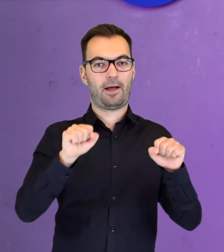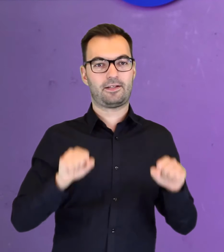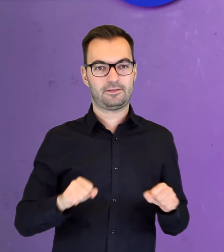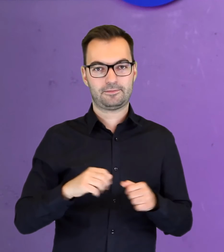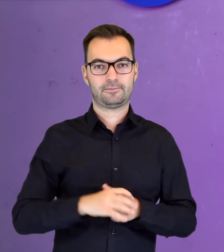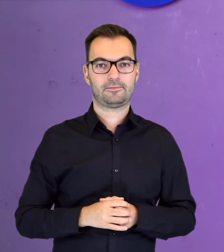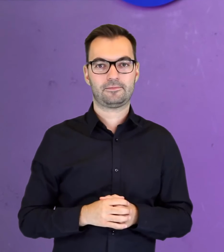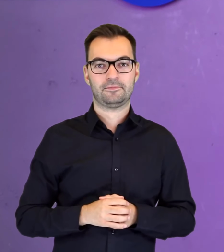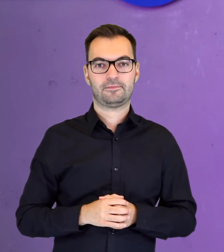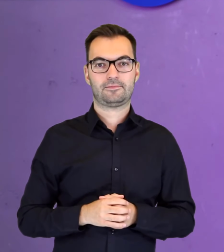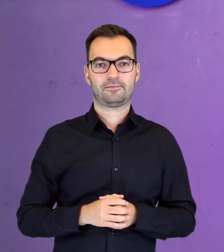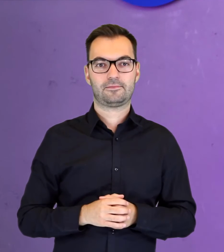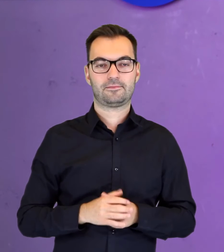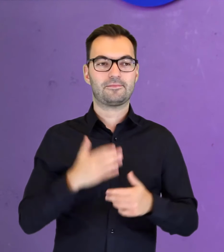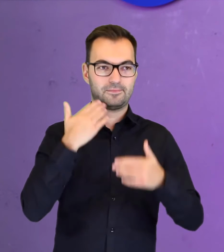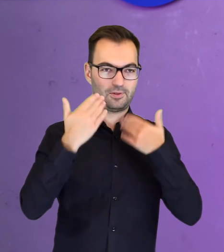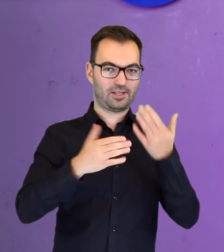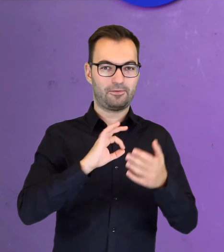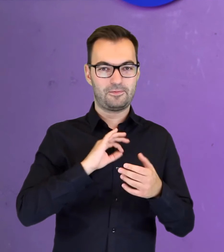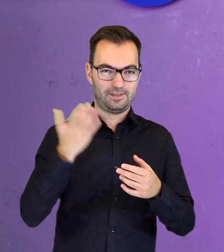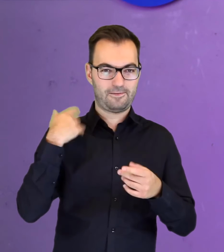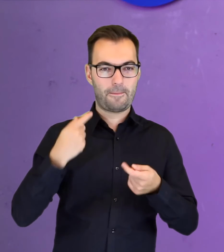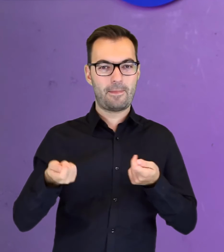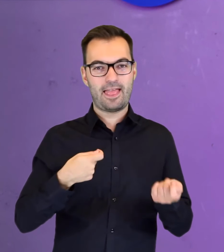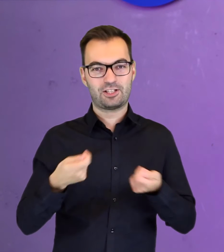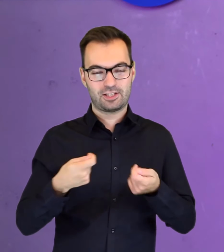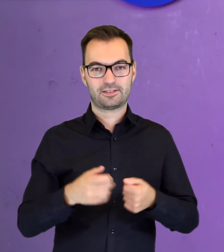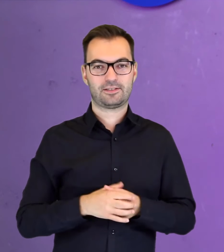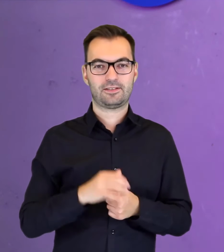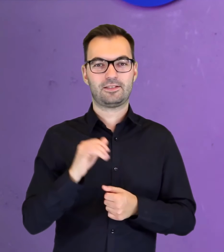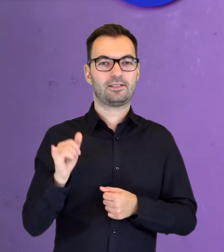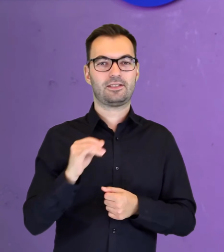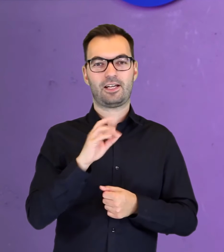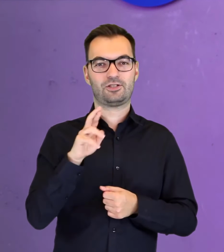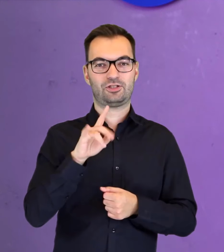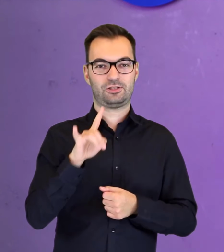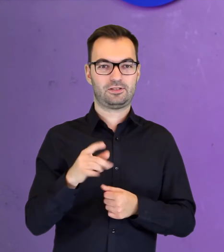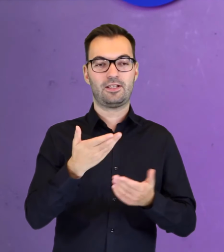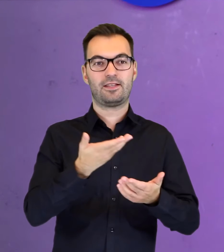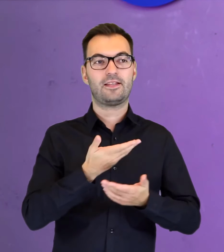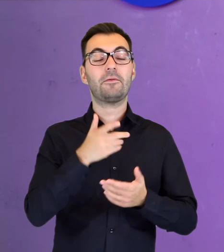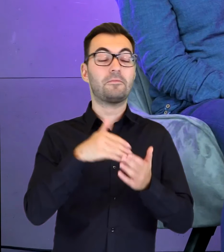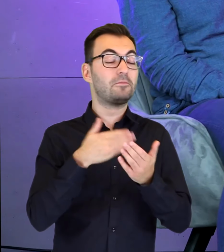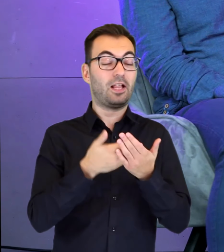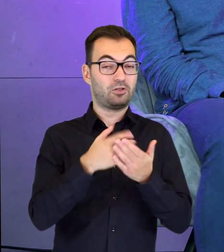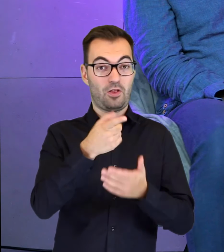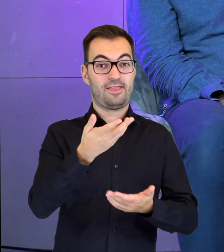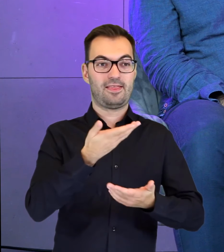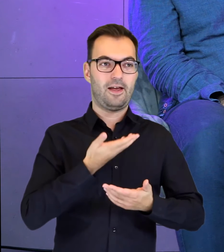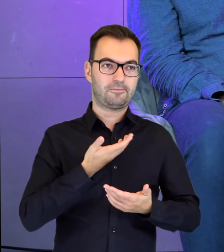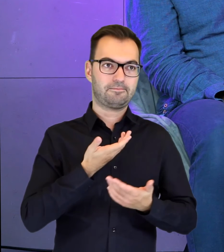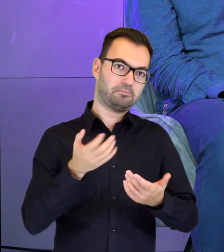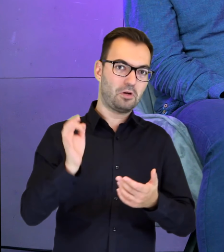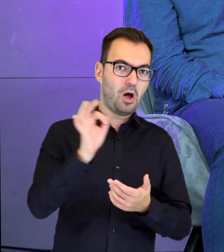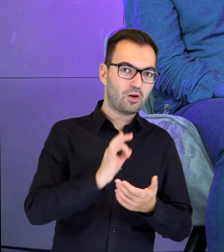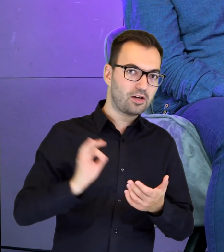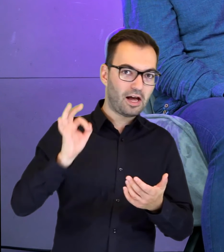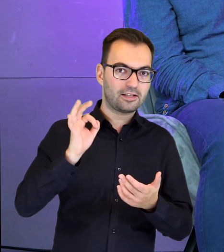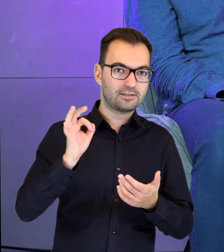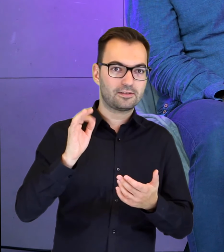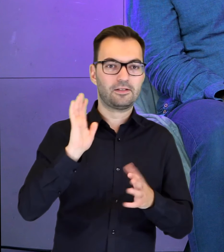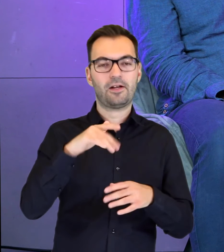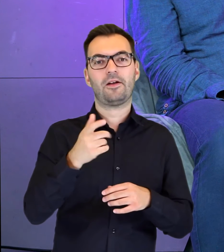temu zacząłem pracę w zielonym banku w i pozdrawiam mojego menadżera te Jerzego który